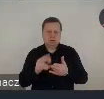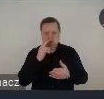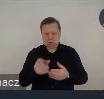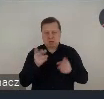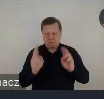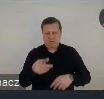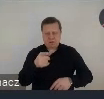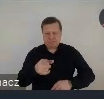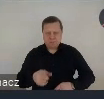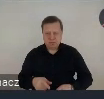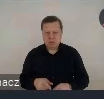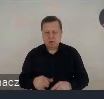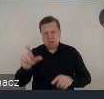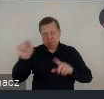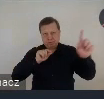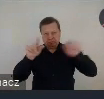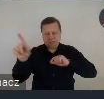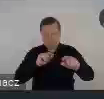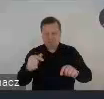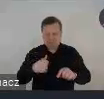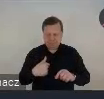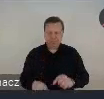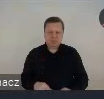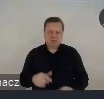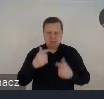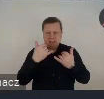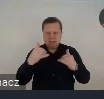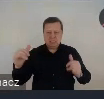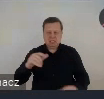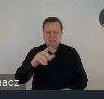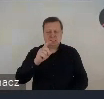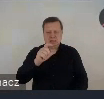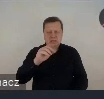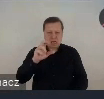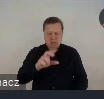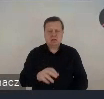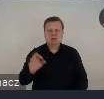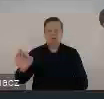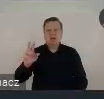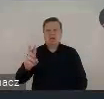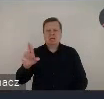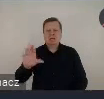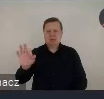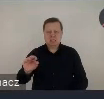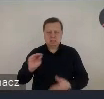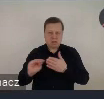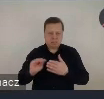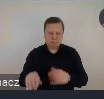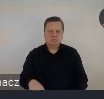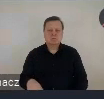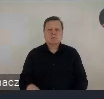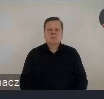autentyczne przykłady z wpisów do KRS-u tych cechów, które brały udział